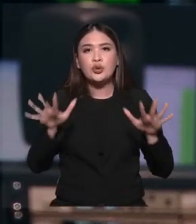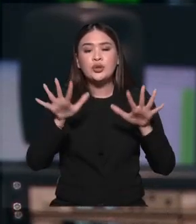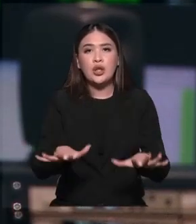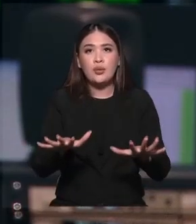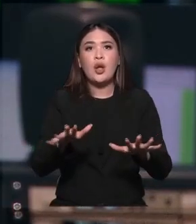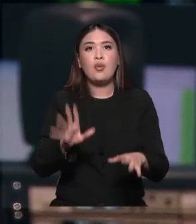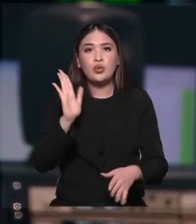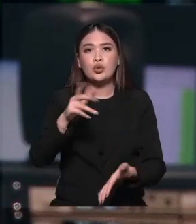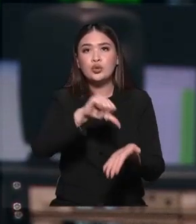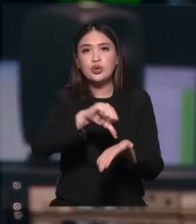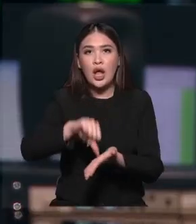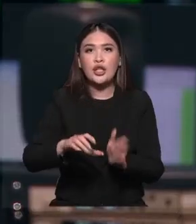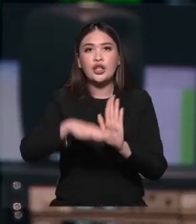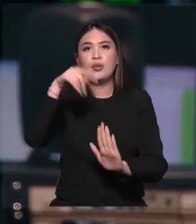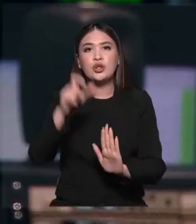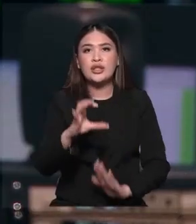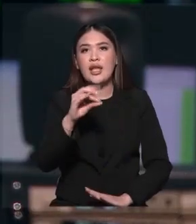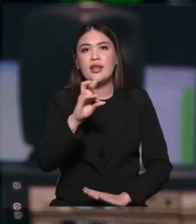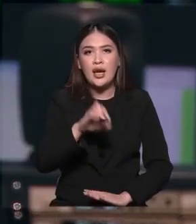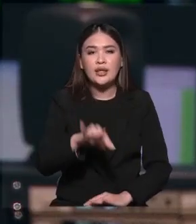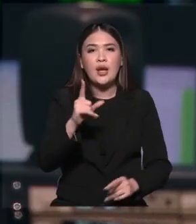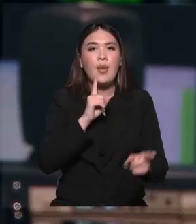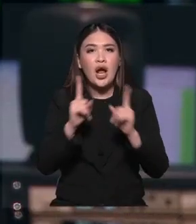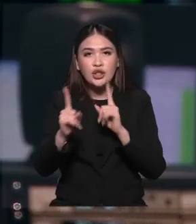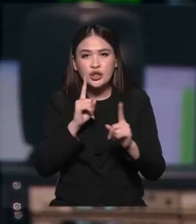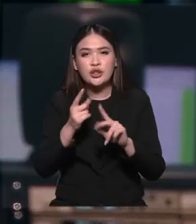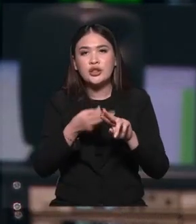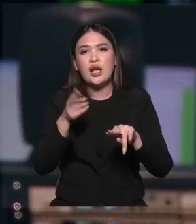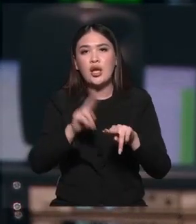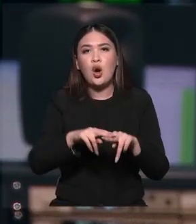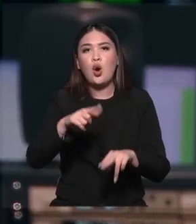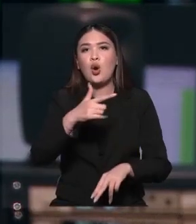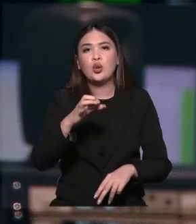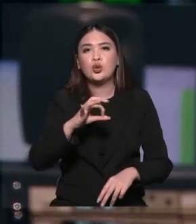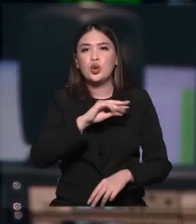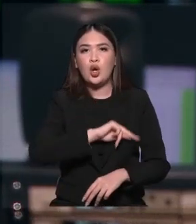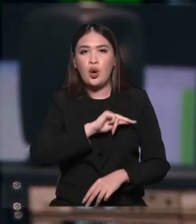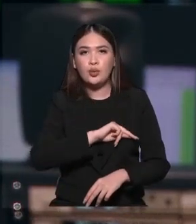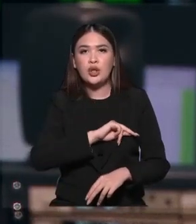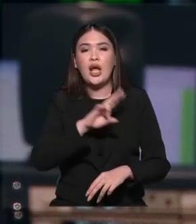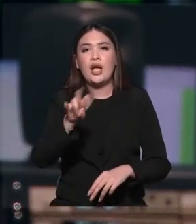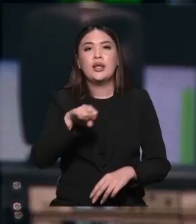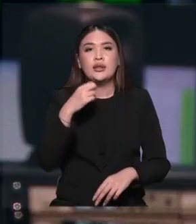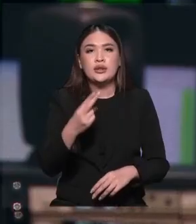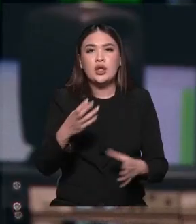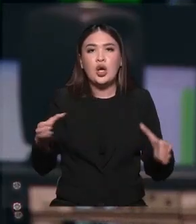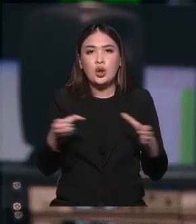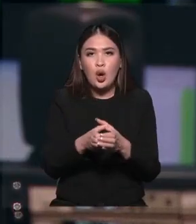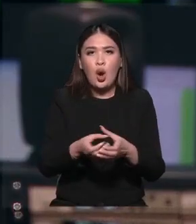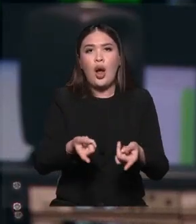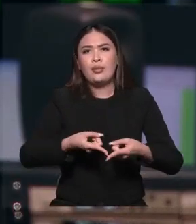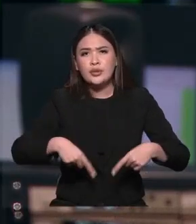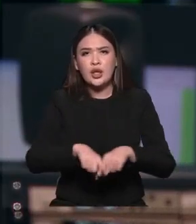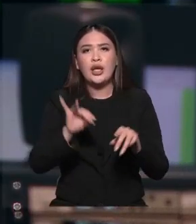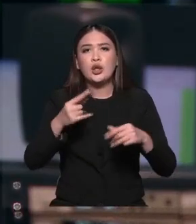событии примут участие депутаты Сената и мажилиса руководители центральных госорганов члены национального крул тая общественники и